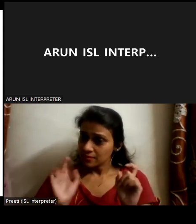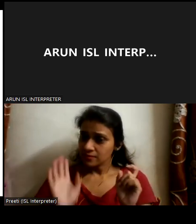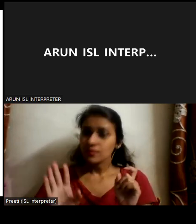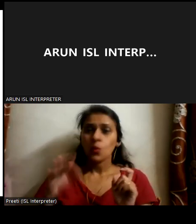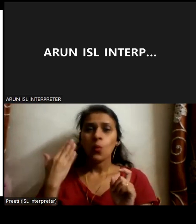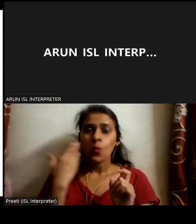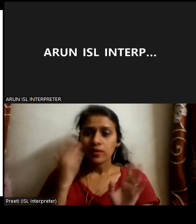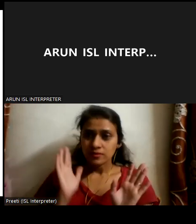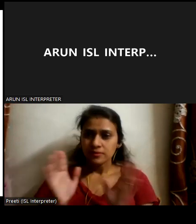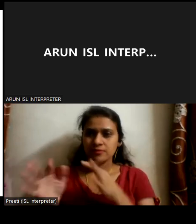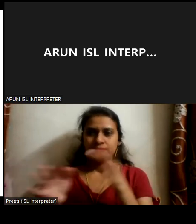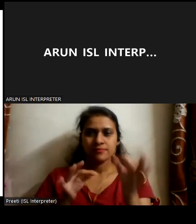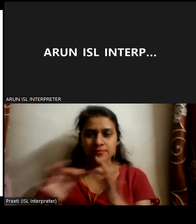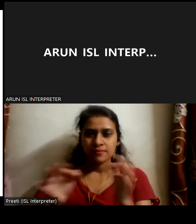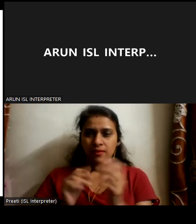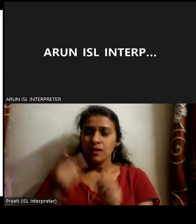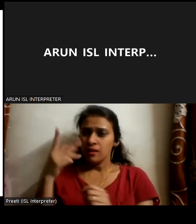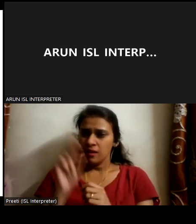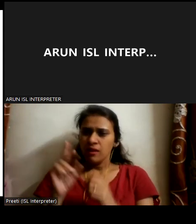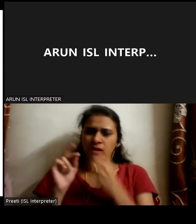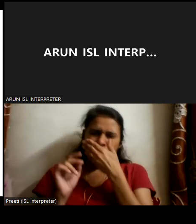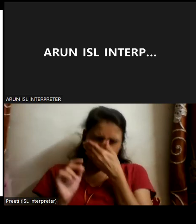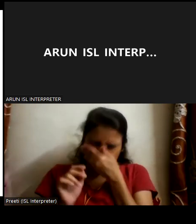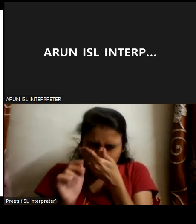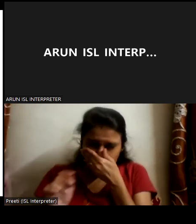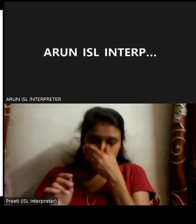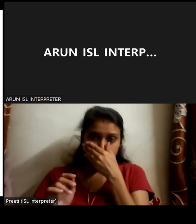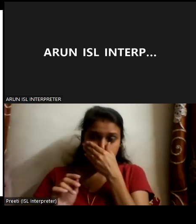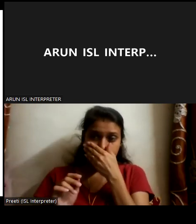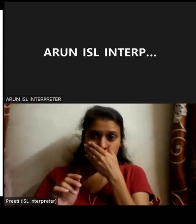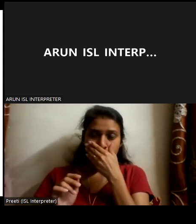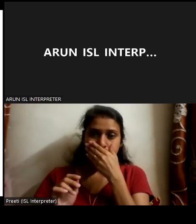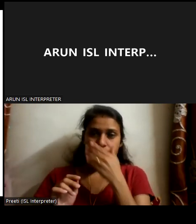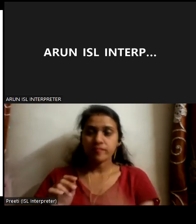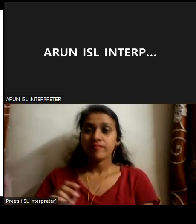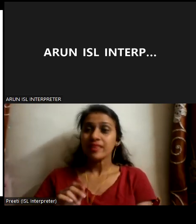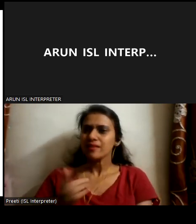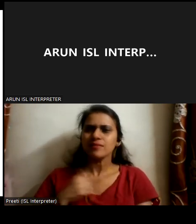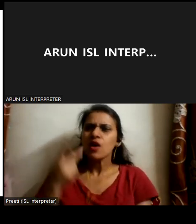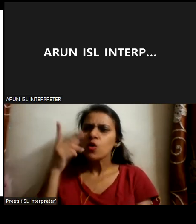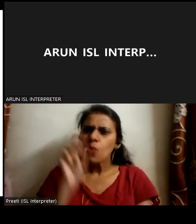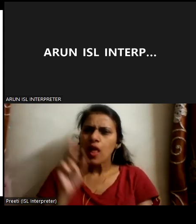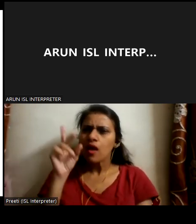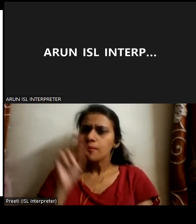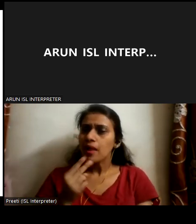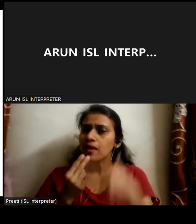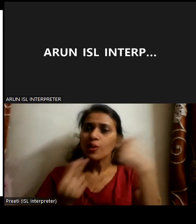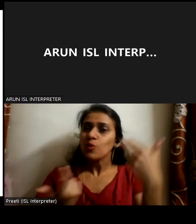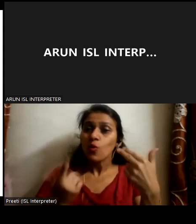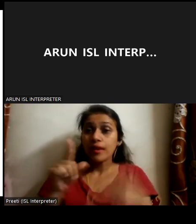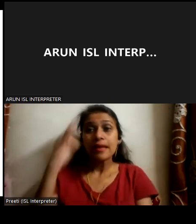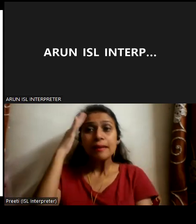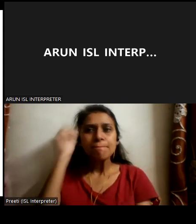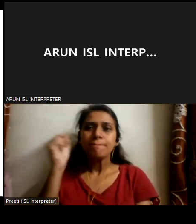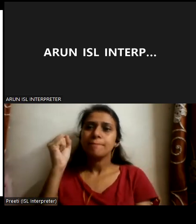stressing or repeating something, stay clear on that. Please make note of that, because those are going to